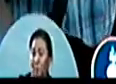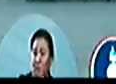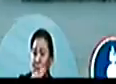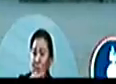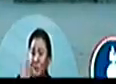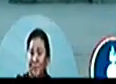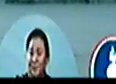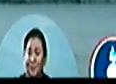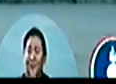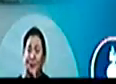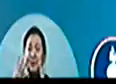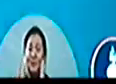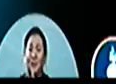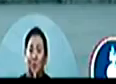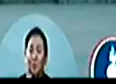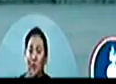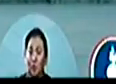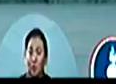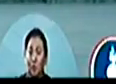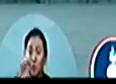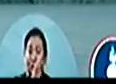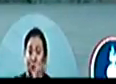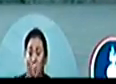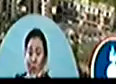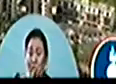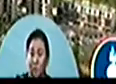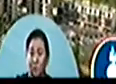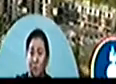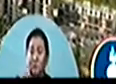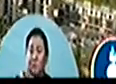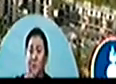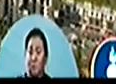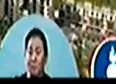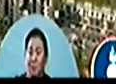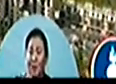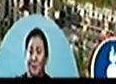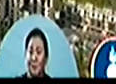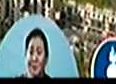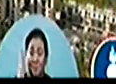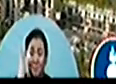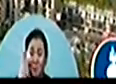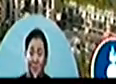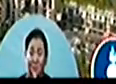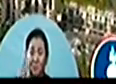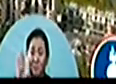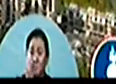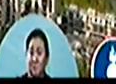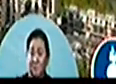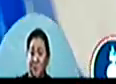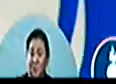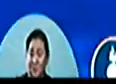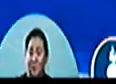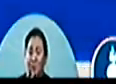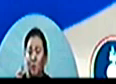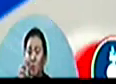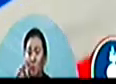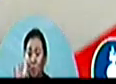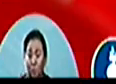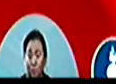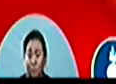сэргийлэх, гэр бүл, сургуулийн орчинд хүүхдийн эрхийг хангах, ажлын байран дахь бэлгийн дарамттай тэмцэх тогтолцоог боломжсрангуй